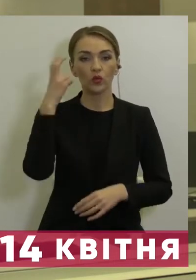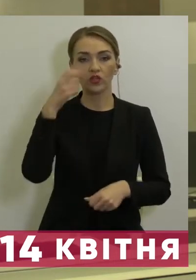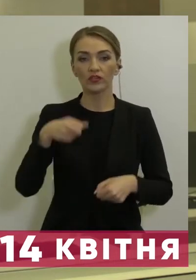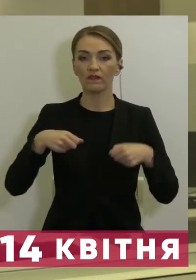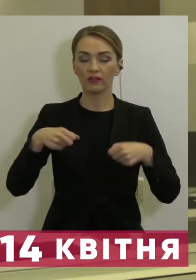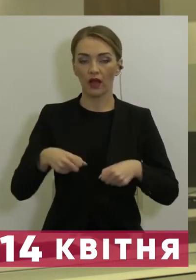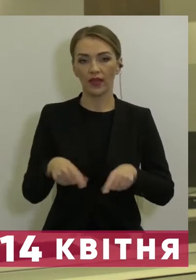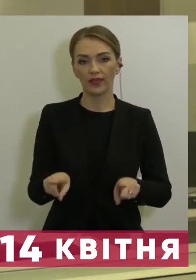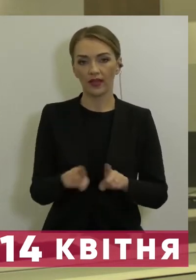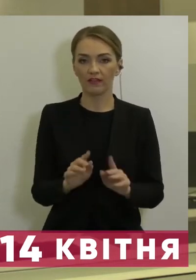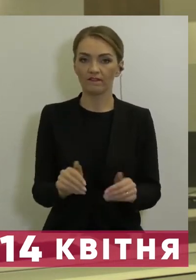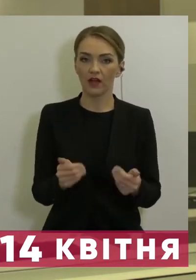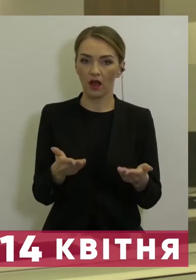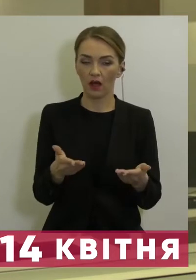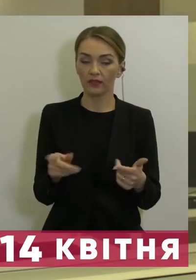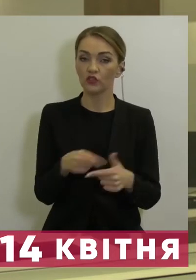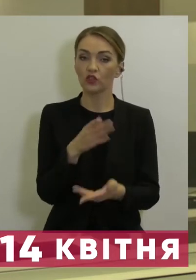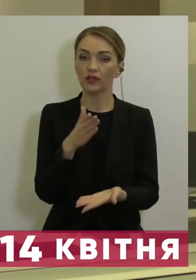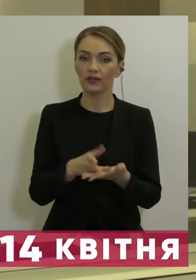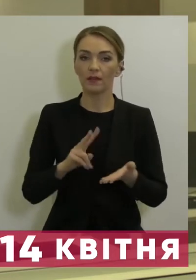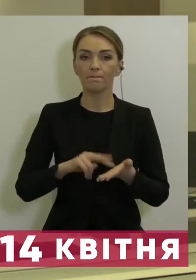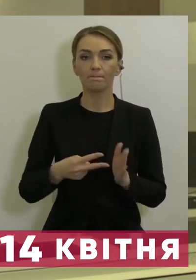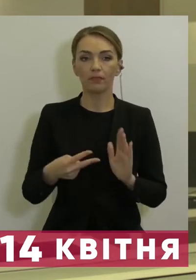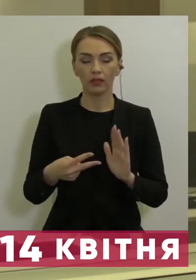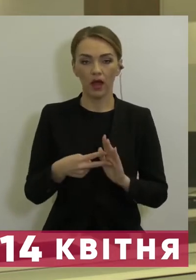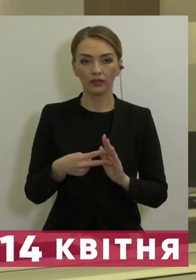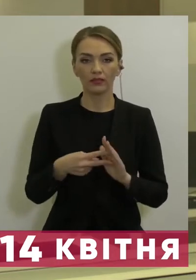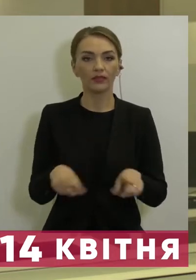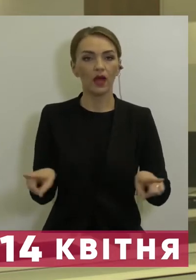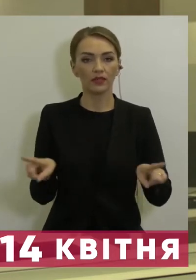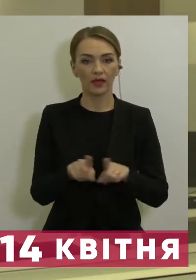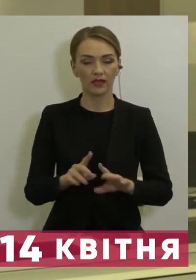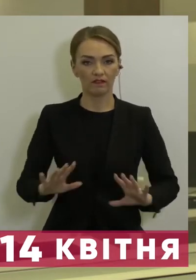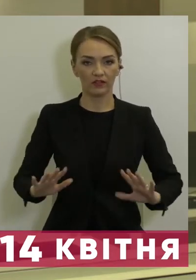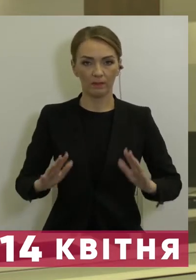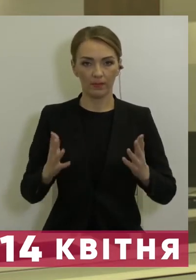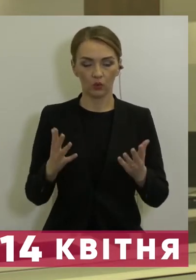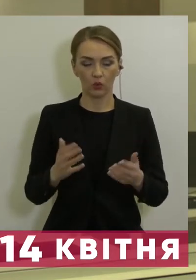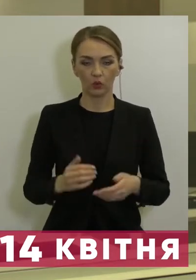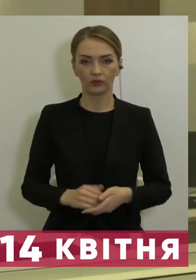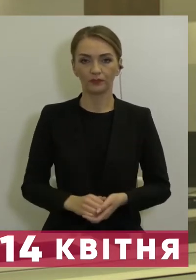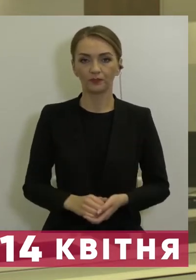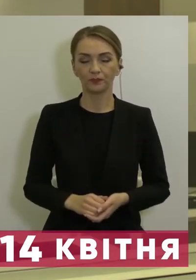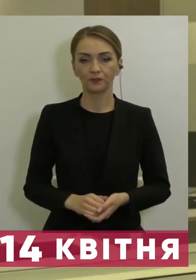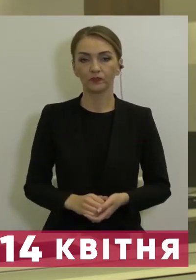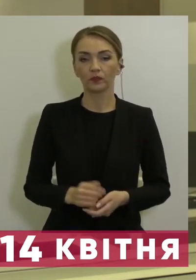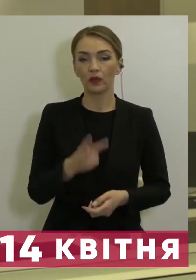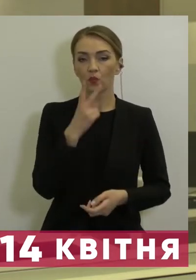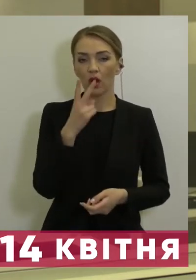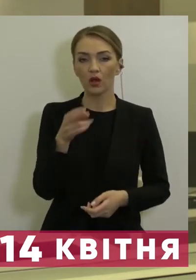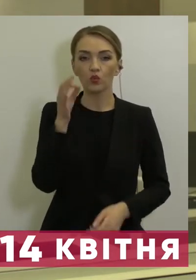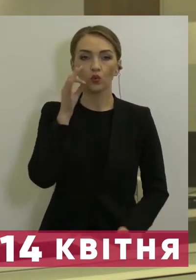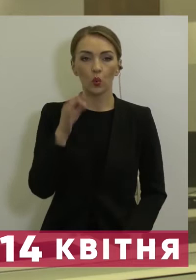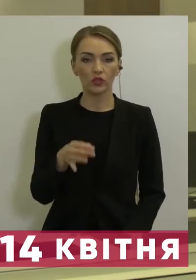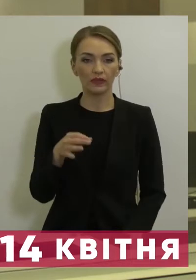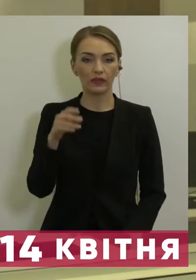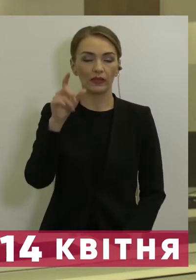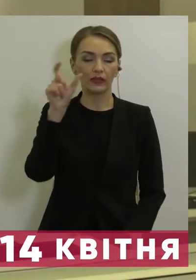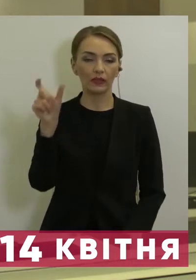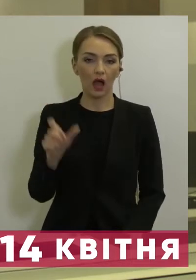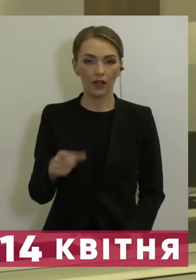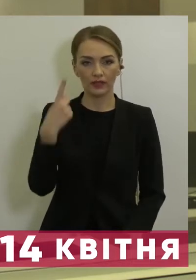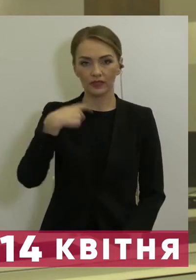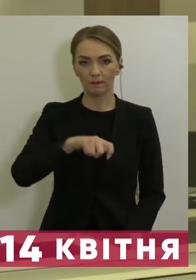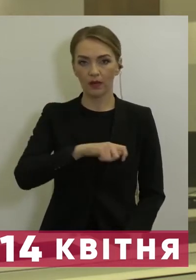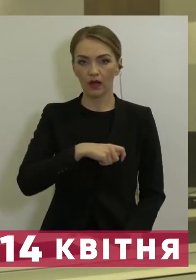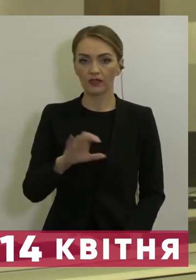такий варіант? Чи є план на такий випадок? Як показує досвід Італії, Іспанії,